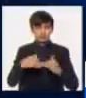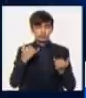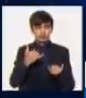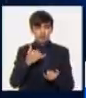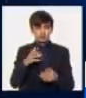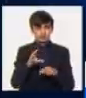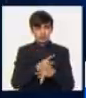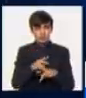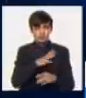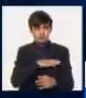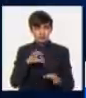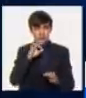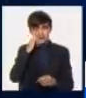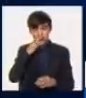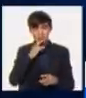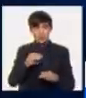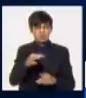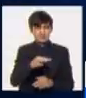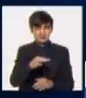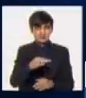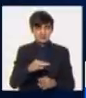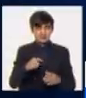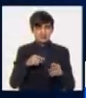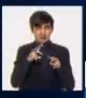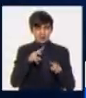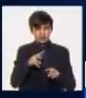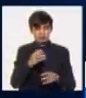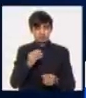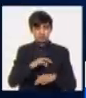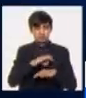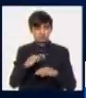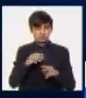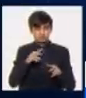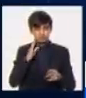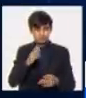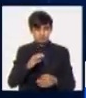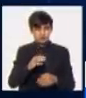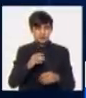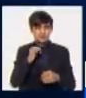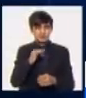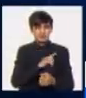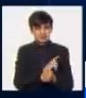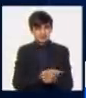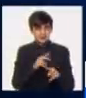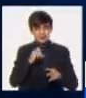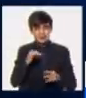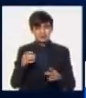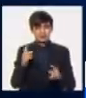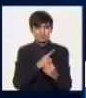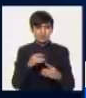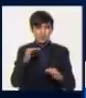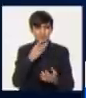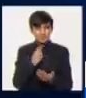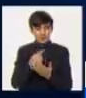в полночь на всей территории Восточно-Казахстанской области контроль еще усилят. В особенной степени это будет касаться передвижения на